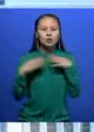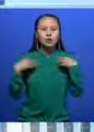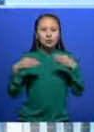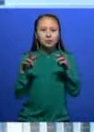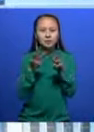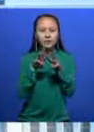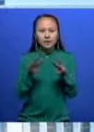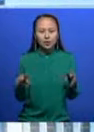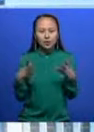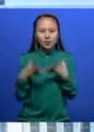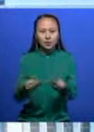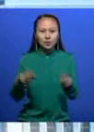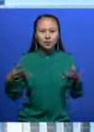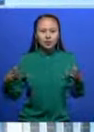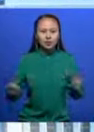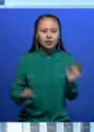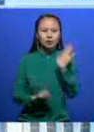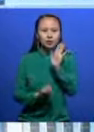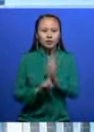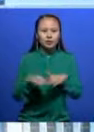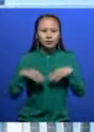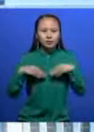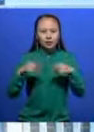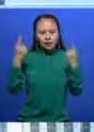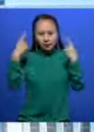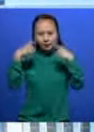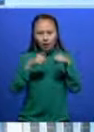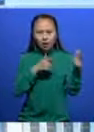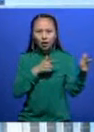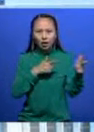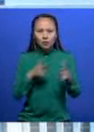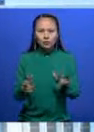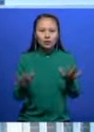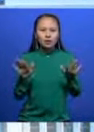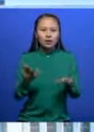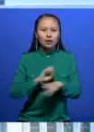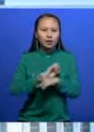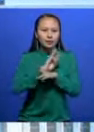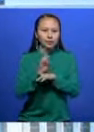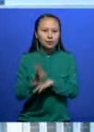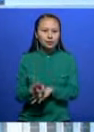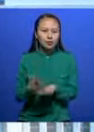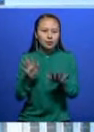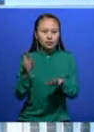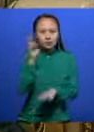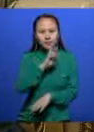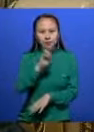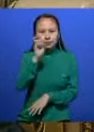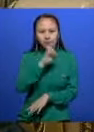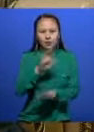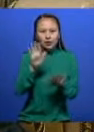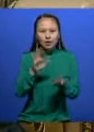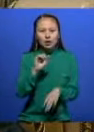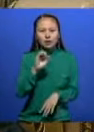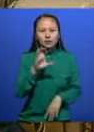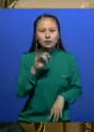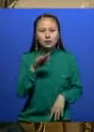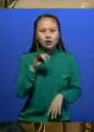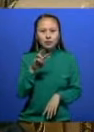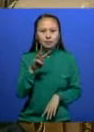шаруашылығы министрлігі көктемгі егіс жұмыстарына дайын. Техника сақадай сай, дихандар жанар жағармаймен қамтамасыз етілген. Бұл туралы